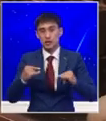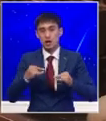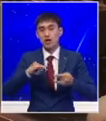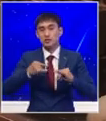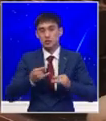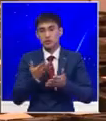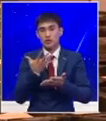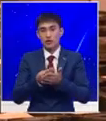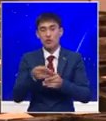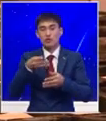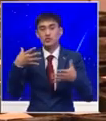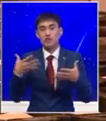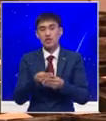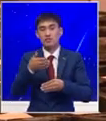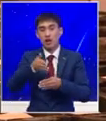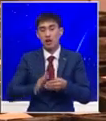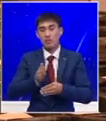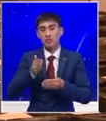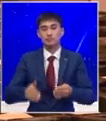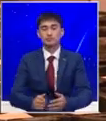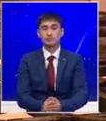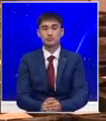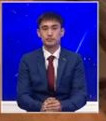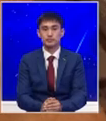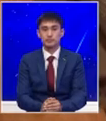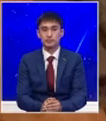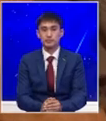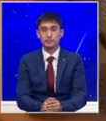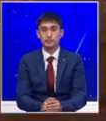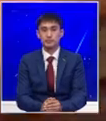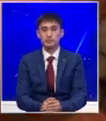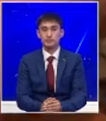кирпичик свежего хлеба. Хондызнур Мухамбетова, Камила Тунштай, Ержан Дүйсен, телеканал ЖТСУ.